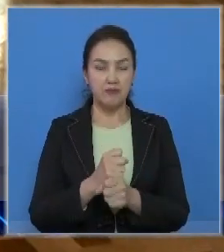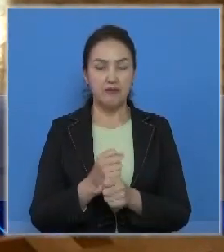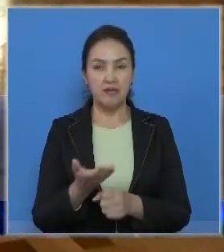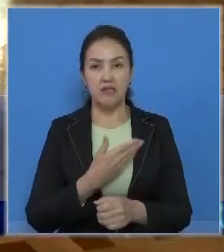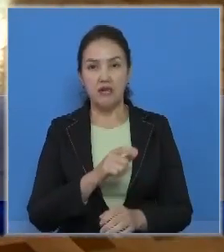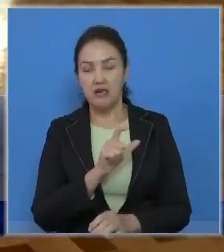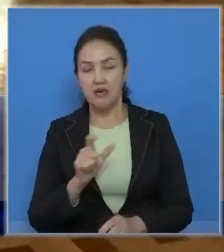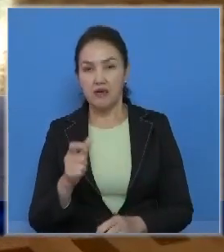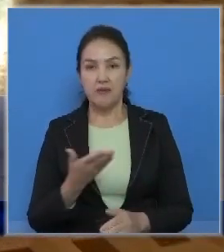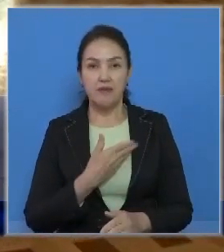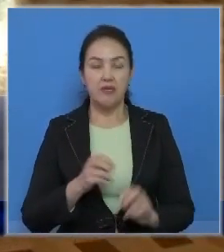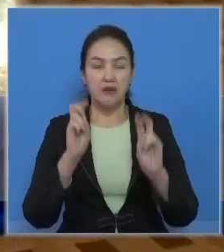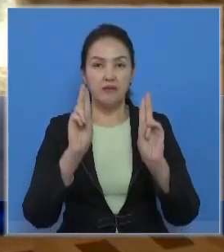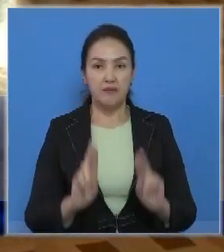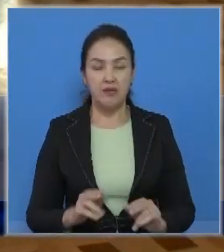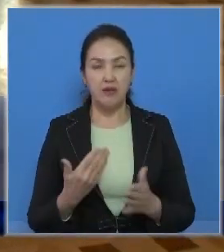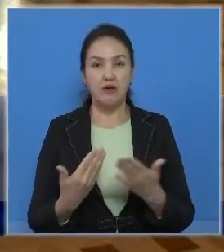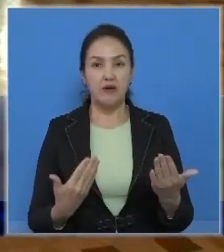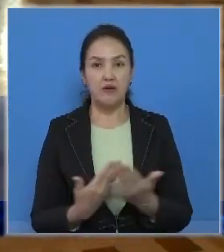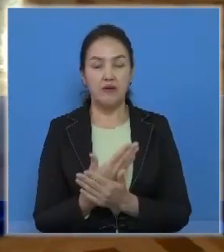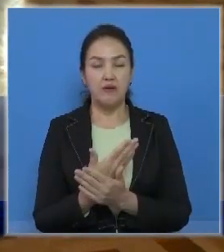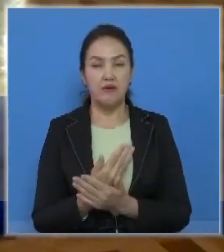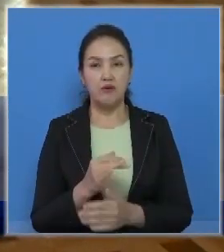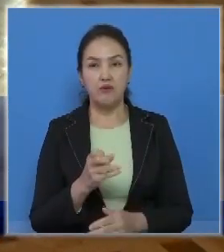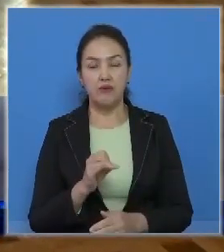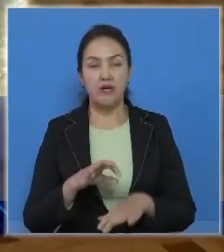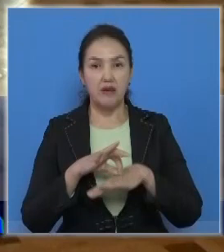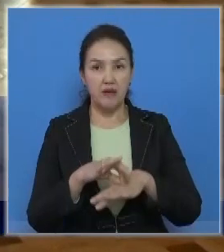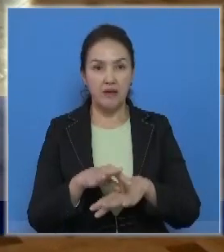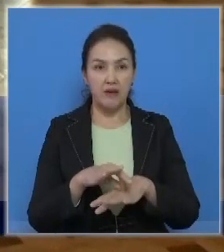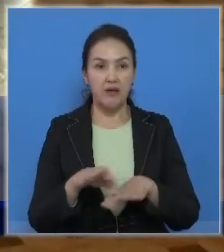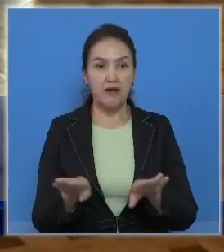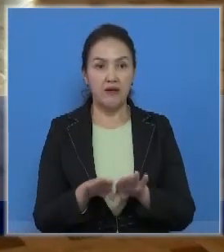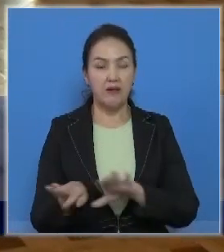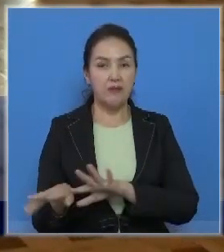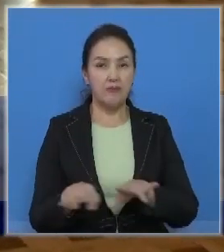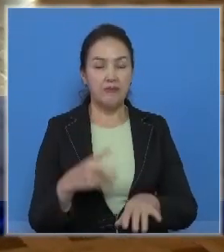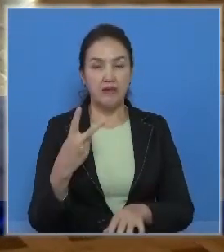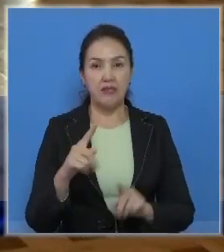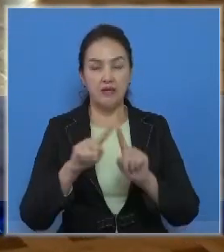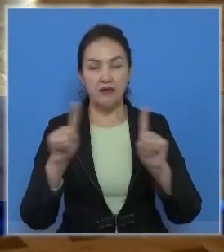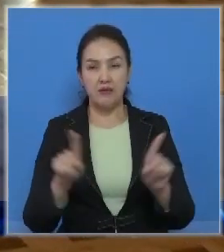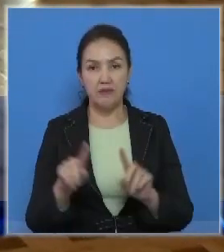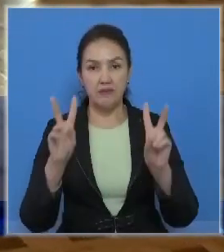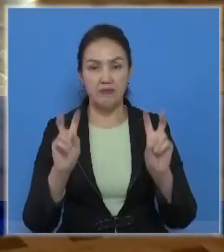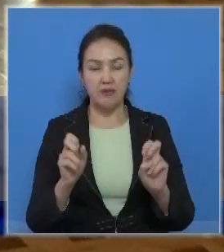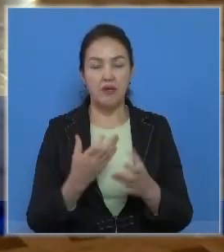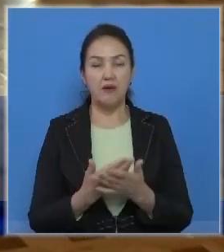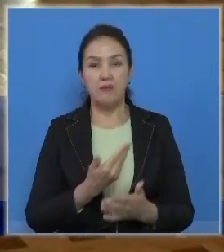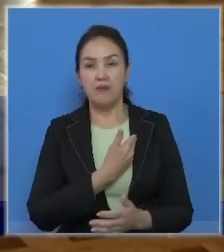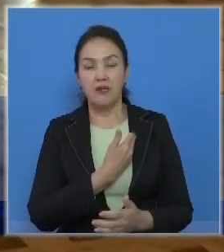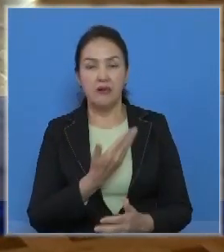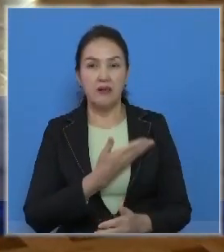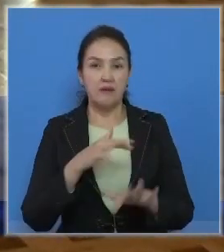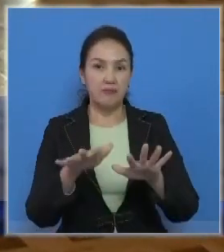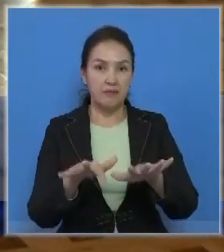среди населения Мы специально в новом шоу формате проводим данные мероприятия Судя по откликам